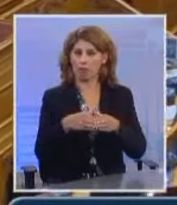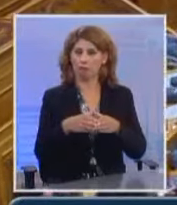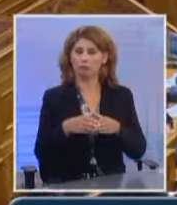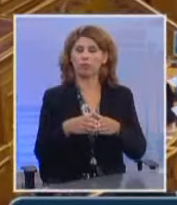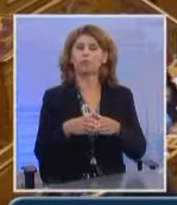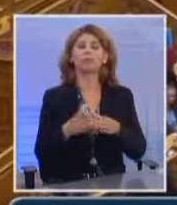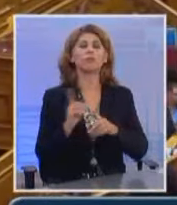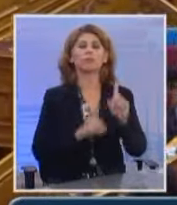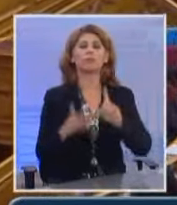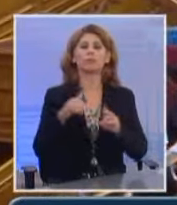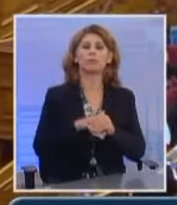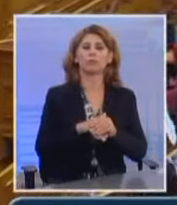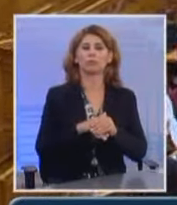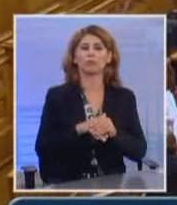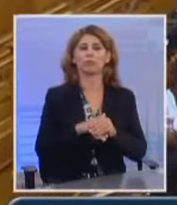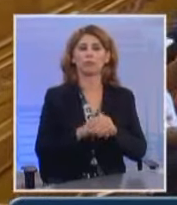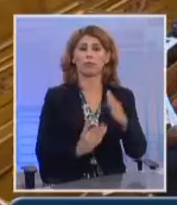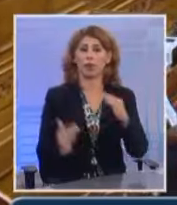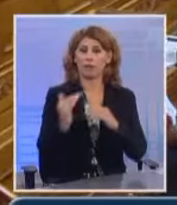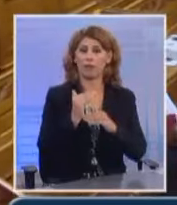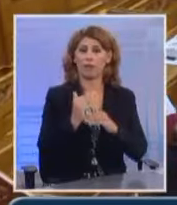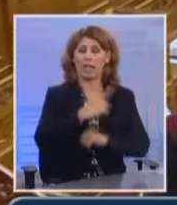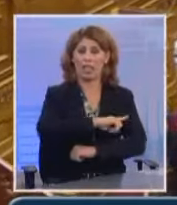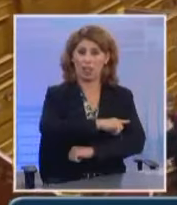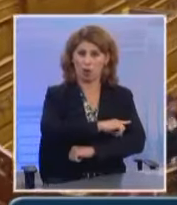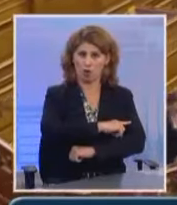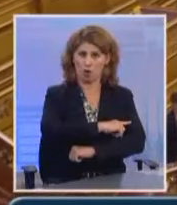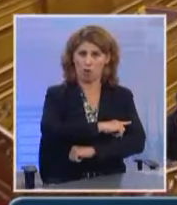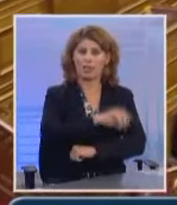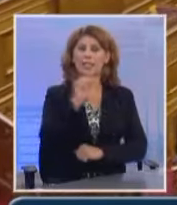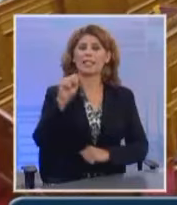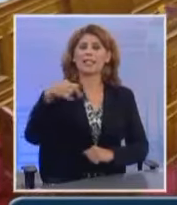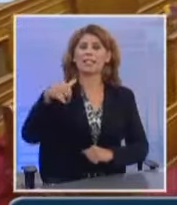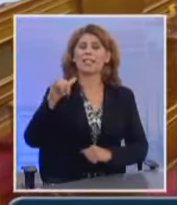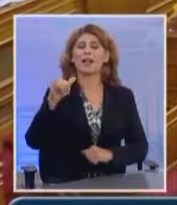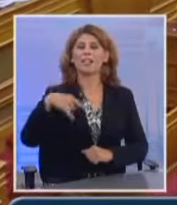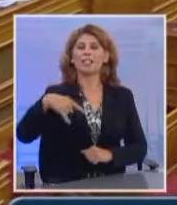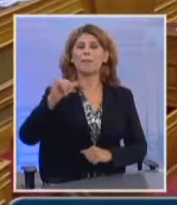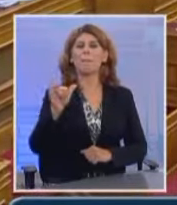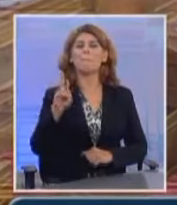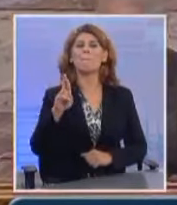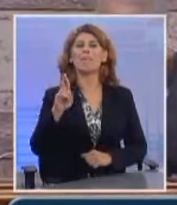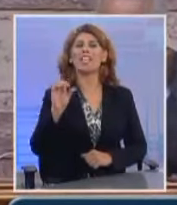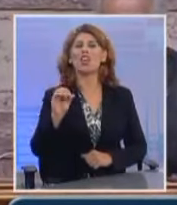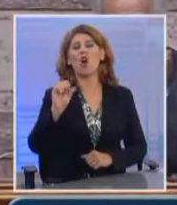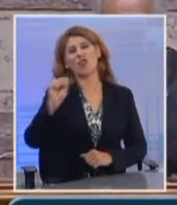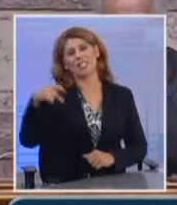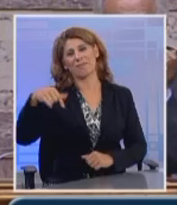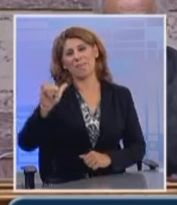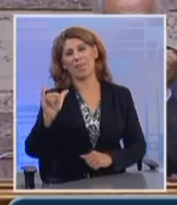που αποτελείται από τον επικεφαλή ιατρό Σπύρου Σπύρο.